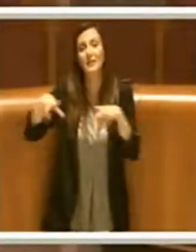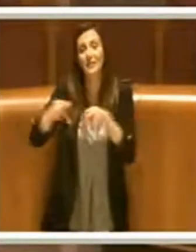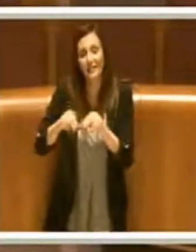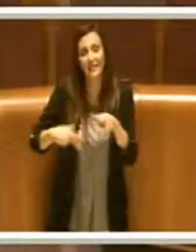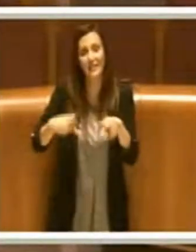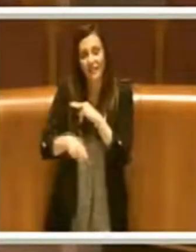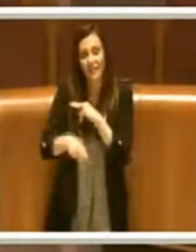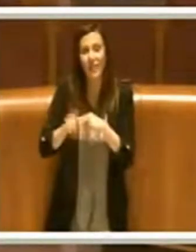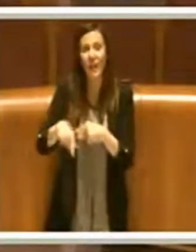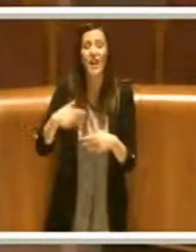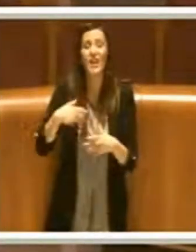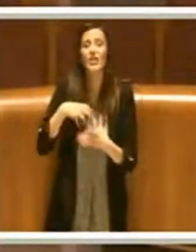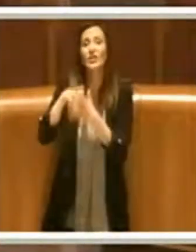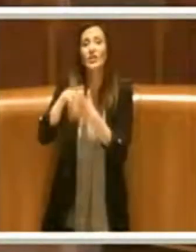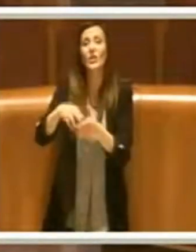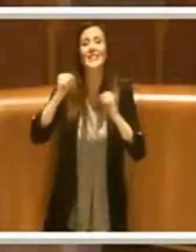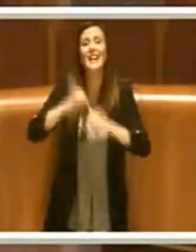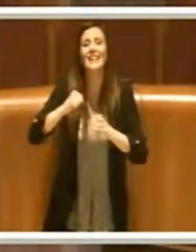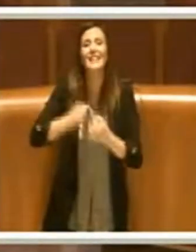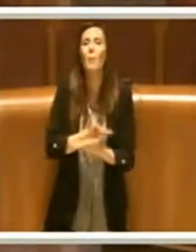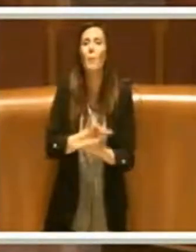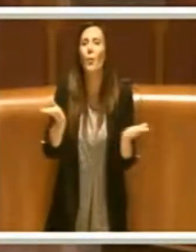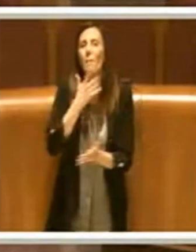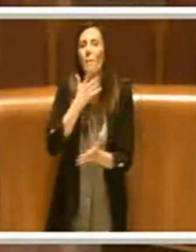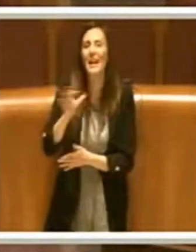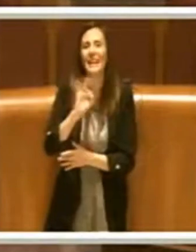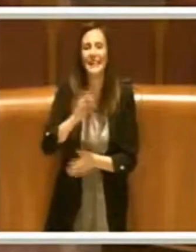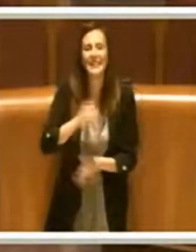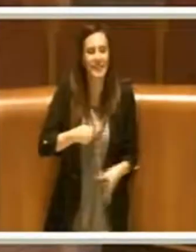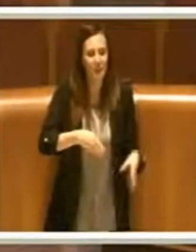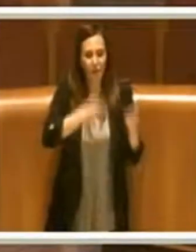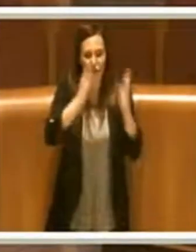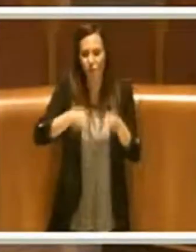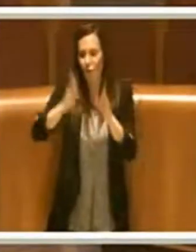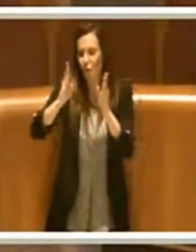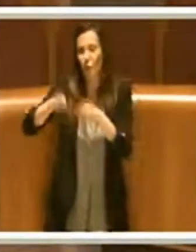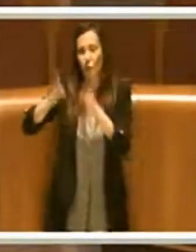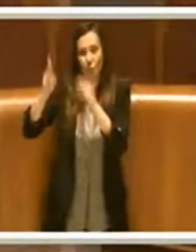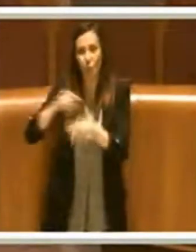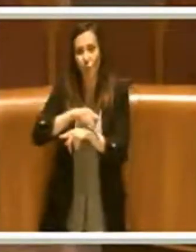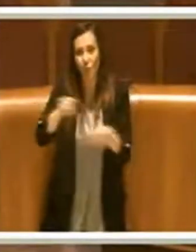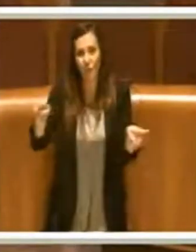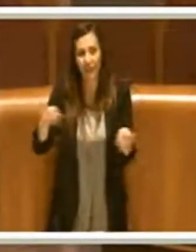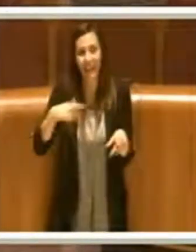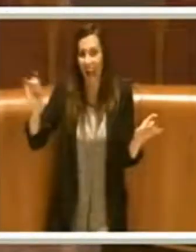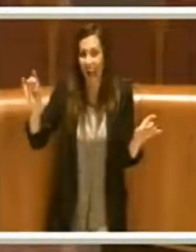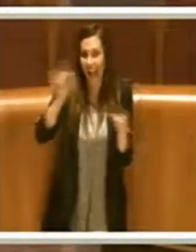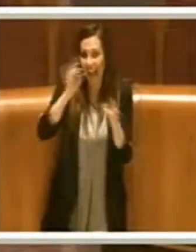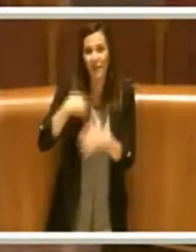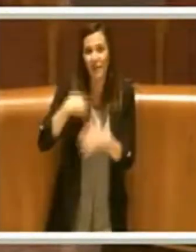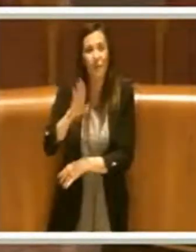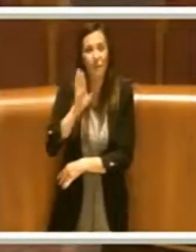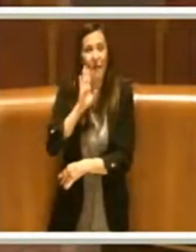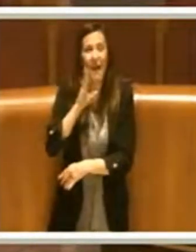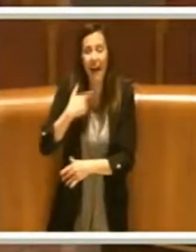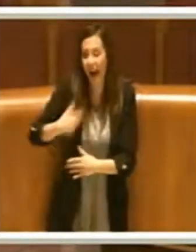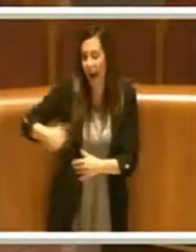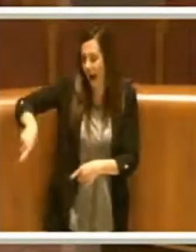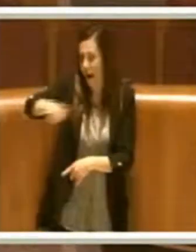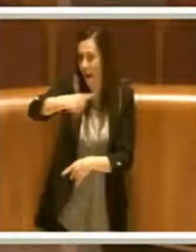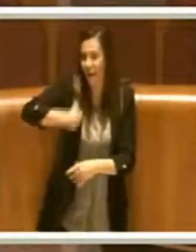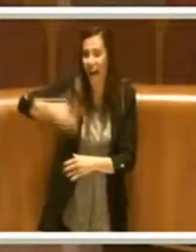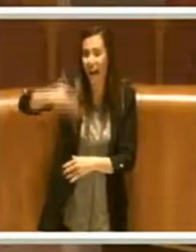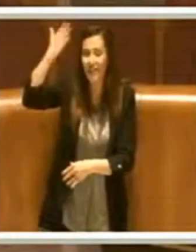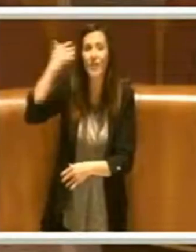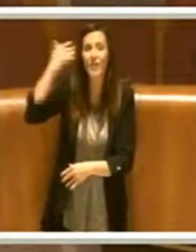cessione di nuovo alla sanità pubblica di queste meravigliose strutture, perché non è un caso che i nostri padri avessero coniugato la